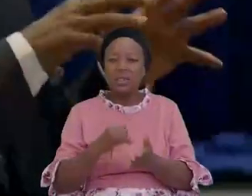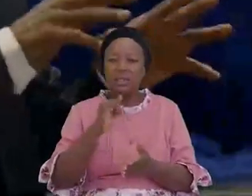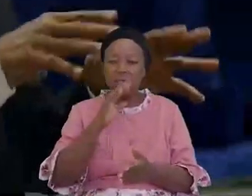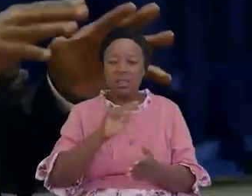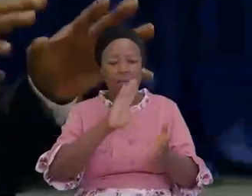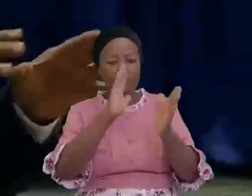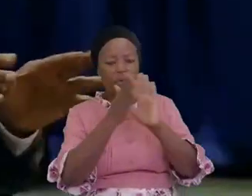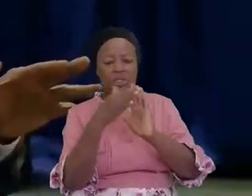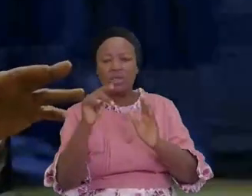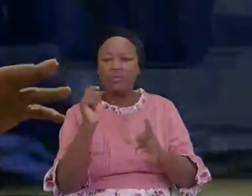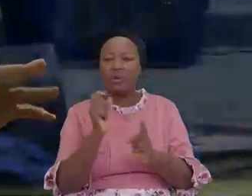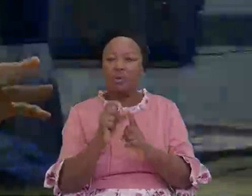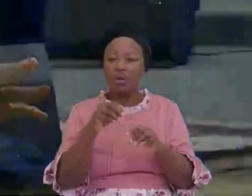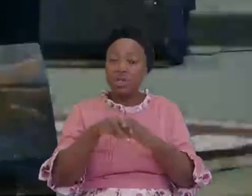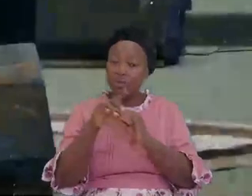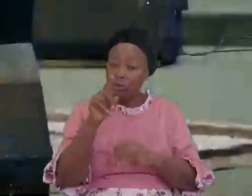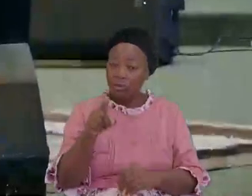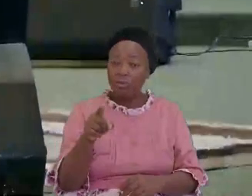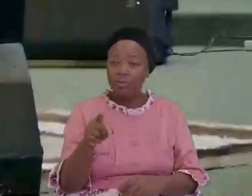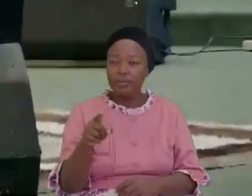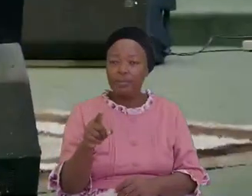Et c'est la présence de la parole en toi